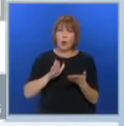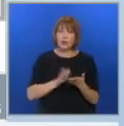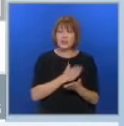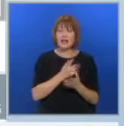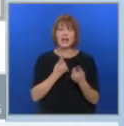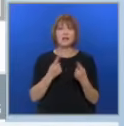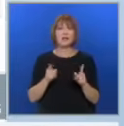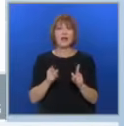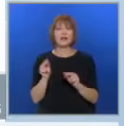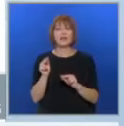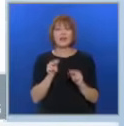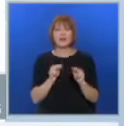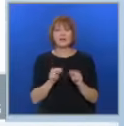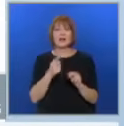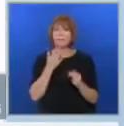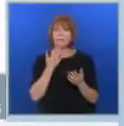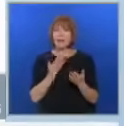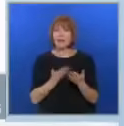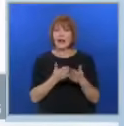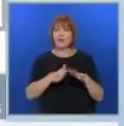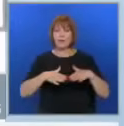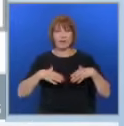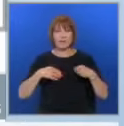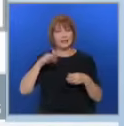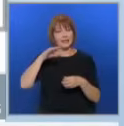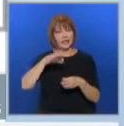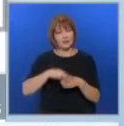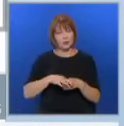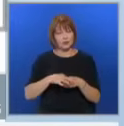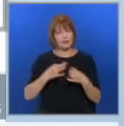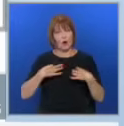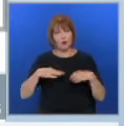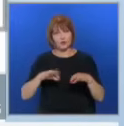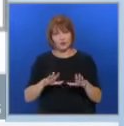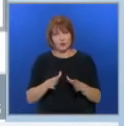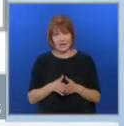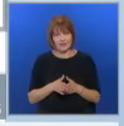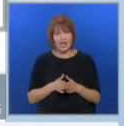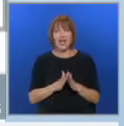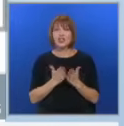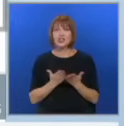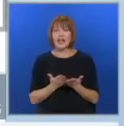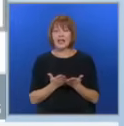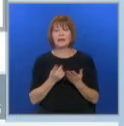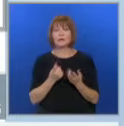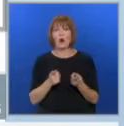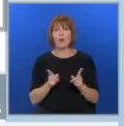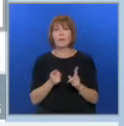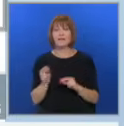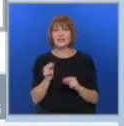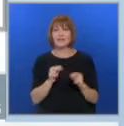на управителния съвет, който предлага на парламента да гласува предсрочното им освобождаване. Членът на управителния съвет,